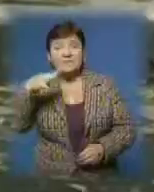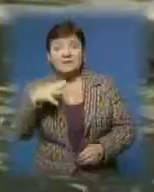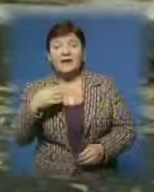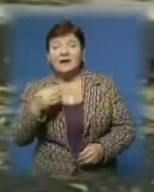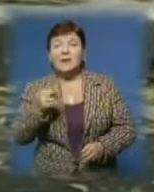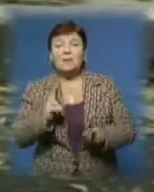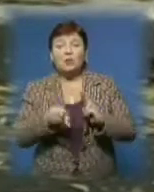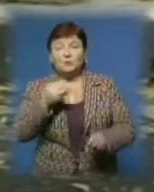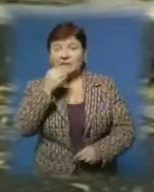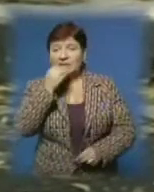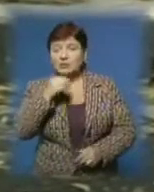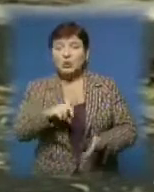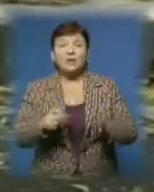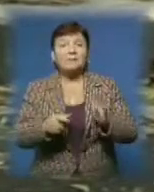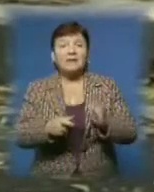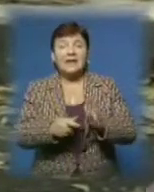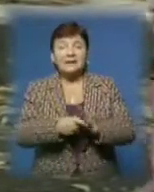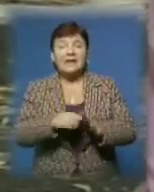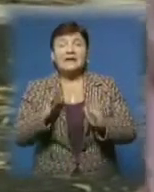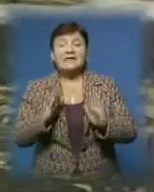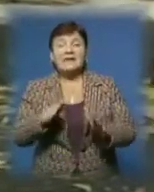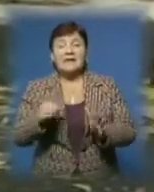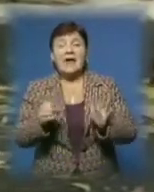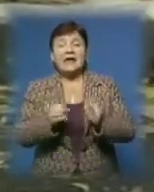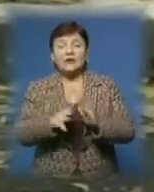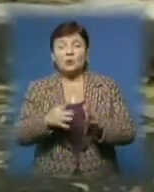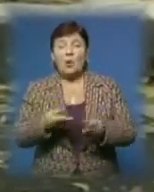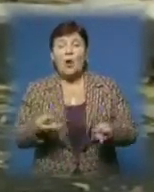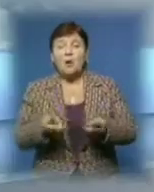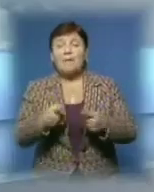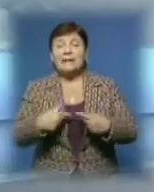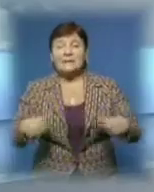їжу, оскільки кімнати в гуртожитку оснащені тільки електроплитами.